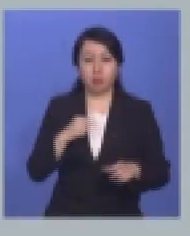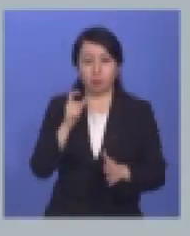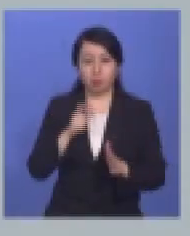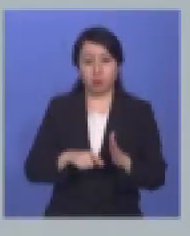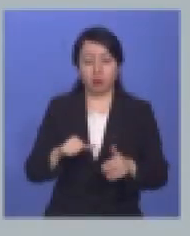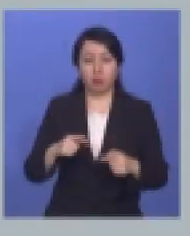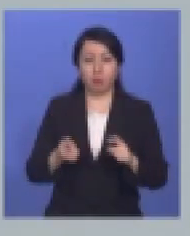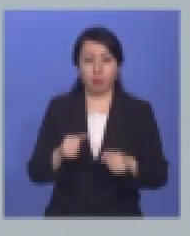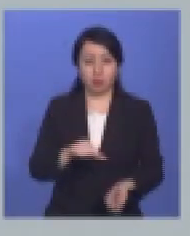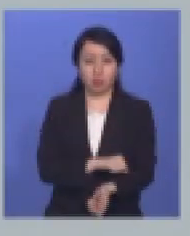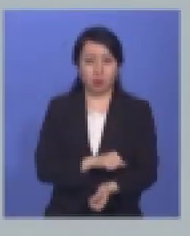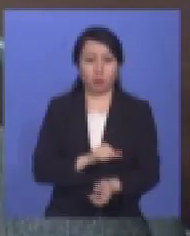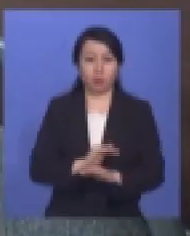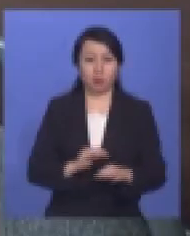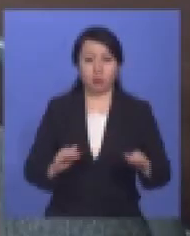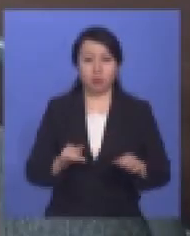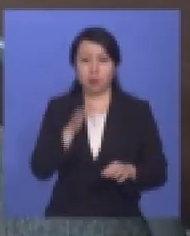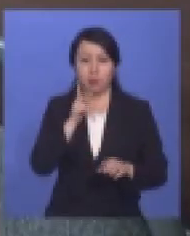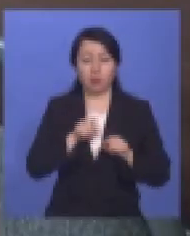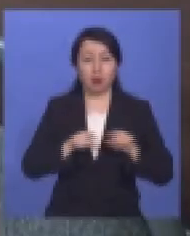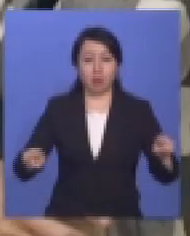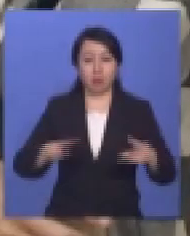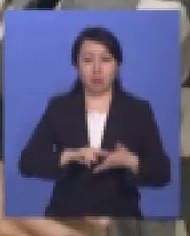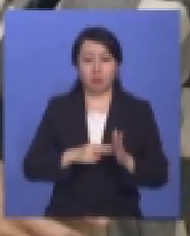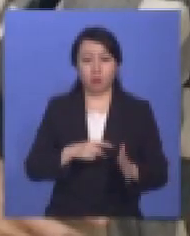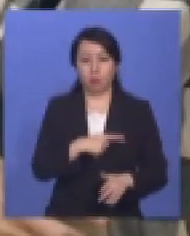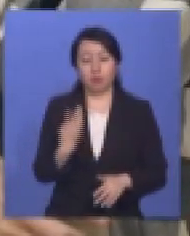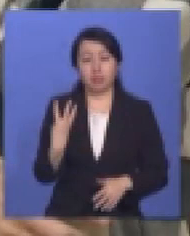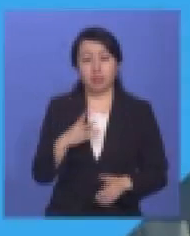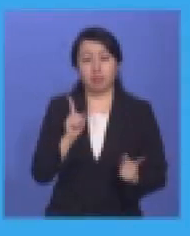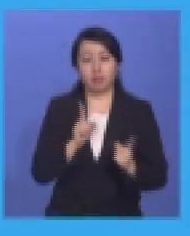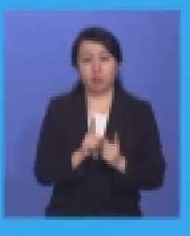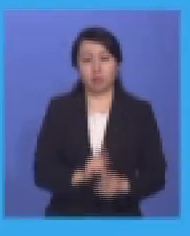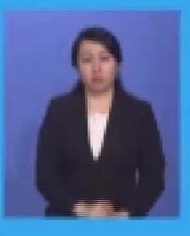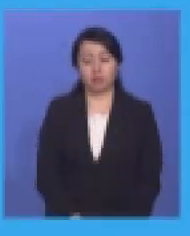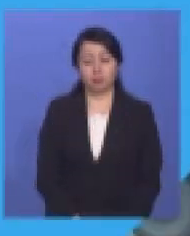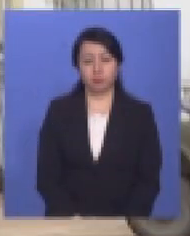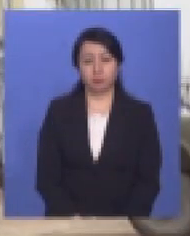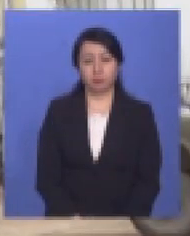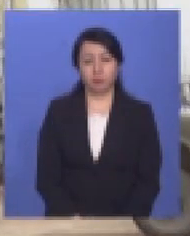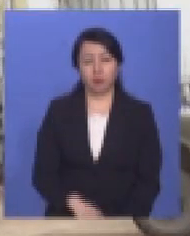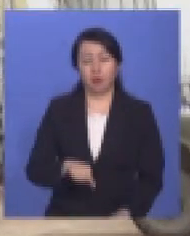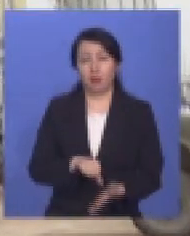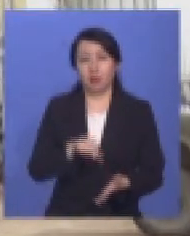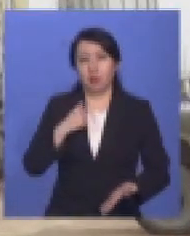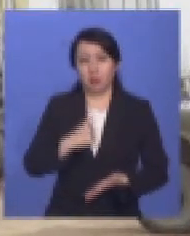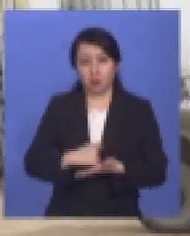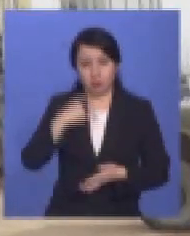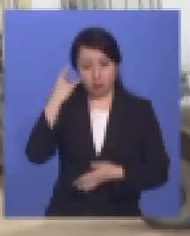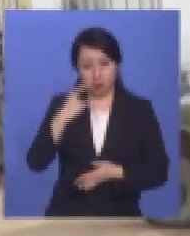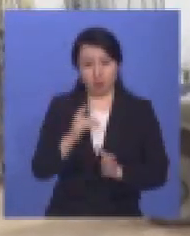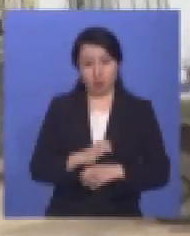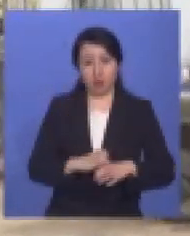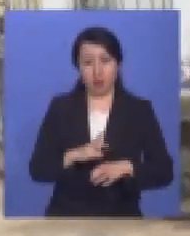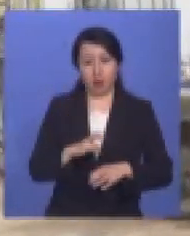наркотиками среди подростков. Всего за время агитации запланировано около 40 встреч. Кандидат в президенты от